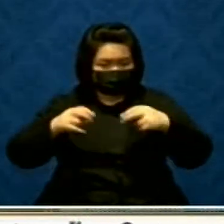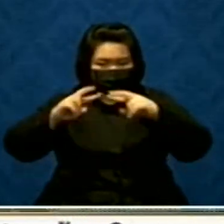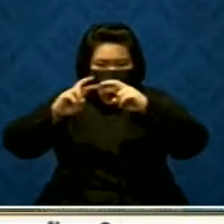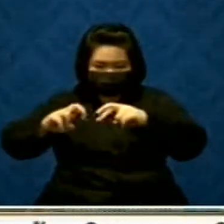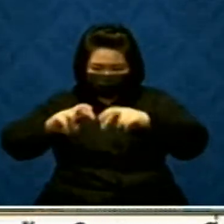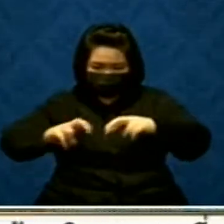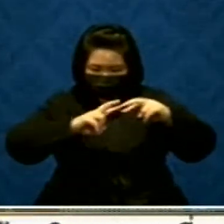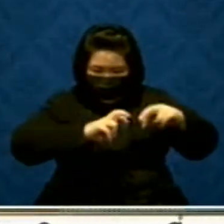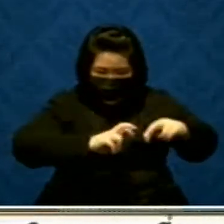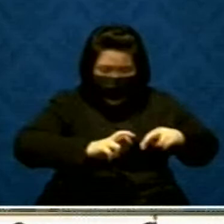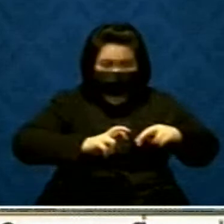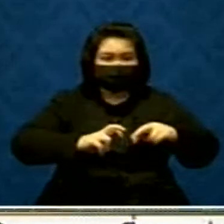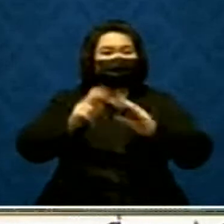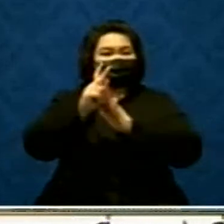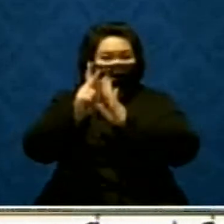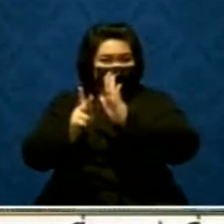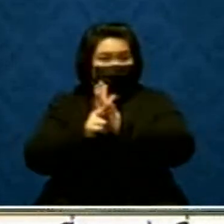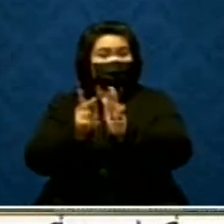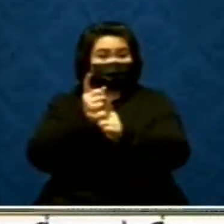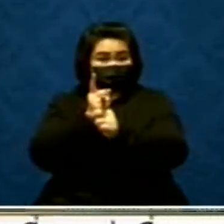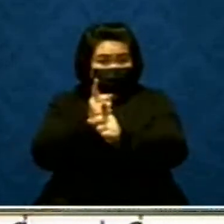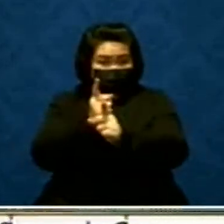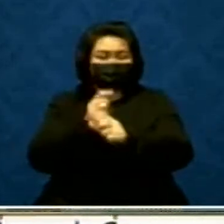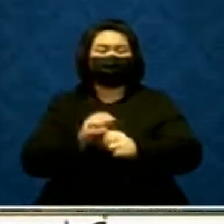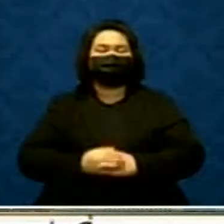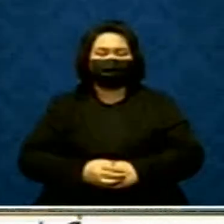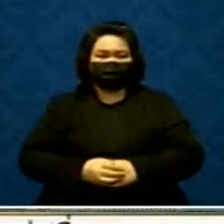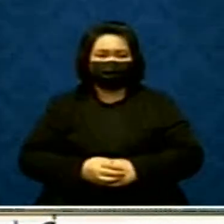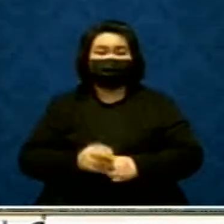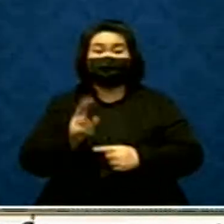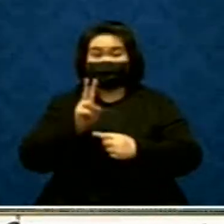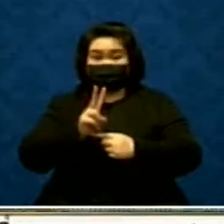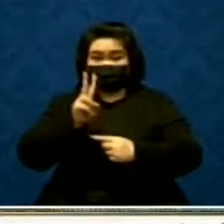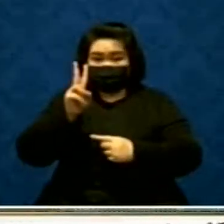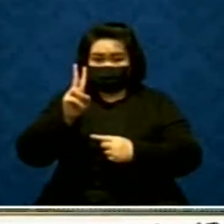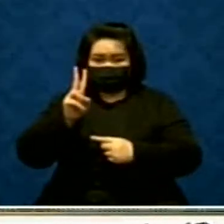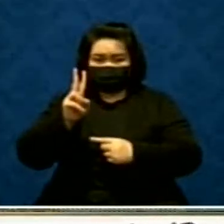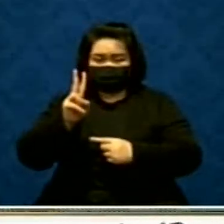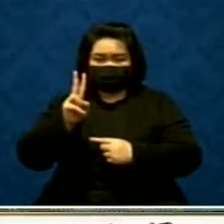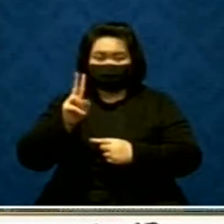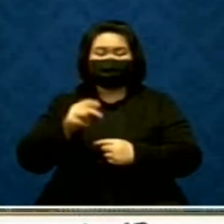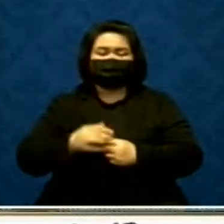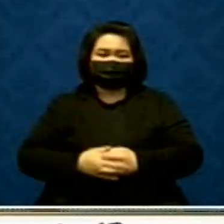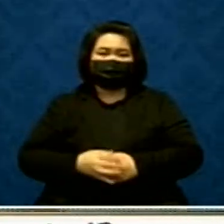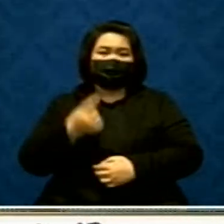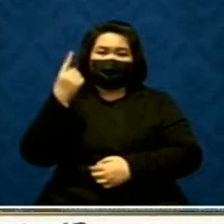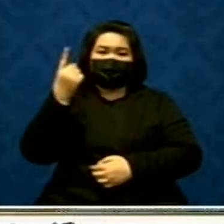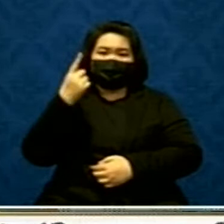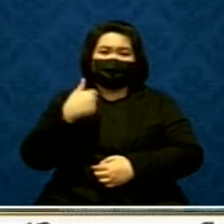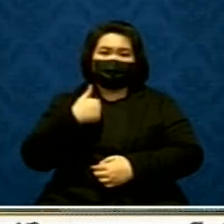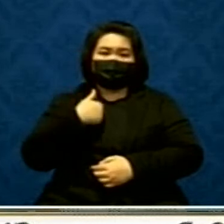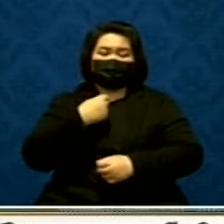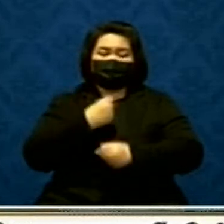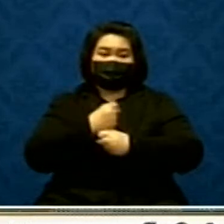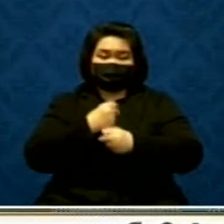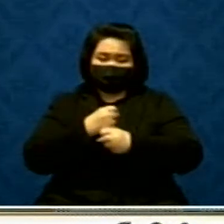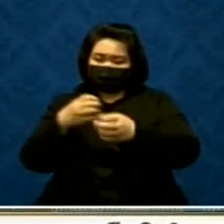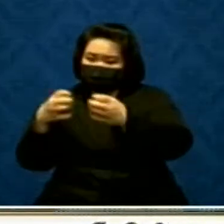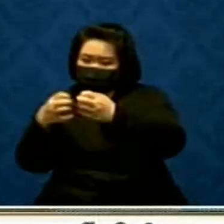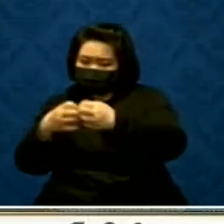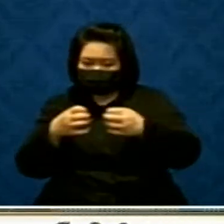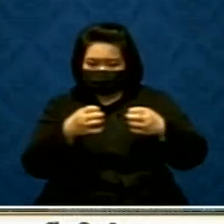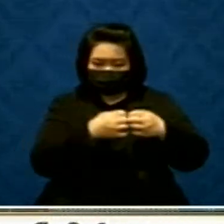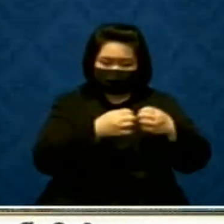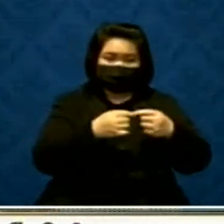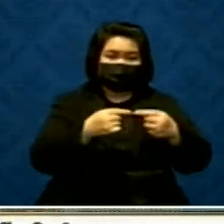สำหรับประเด็นที่2นะครับคือการกล่าวหาว่าผมเนี่ย แทรกแซงการทำงานของหน่วยงานในสังกัดคือ